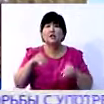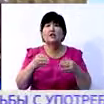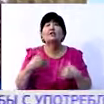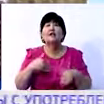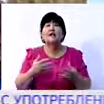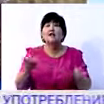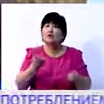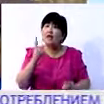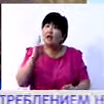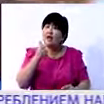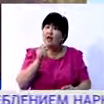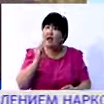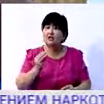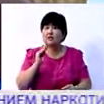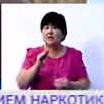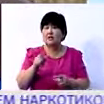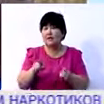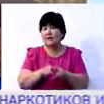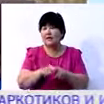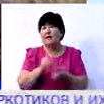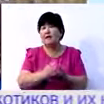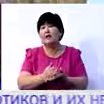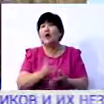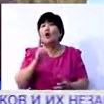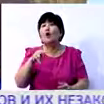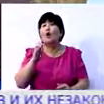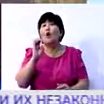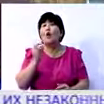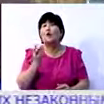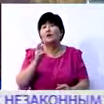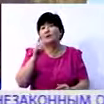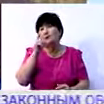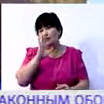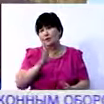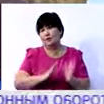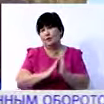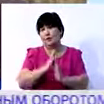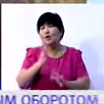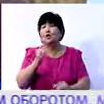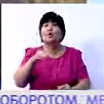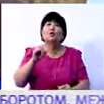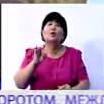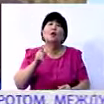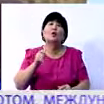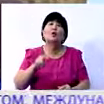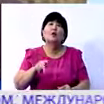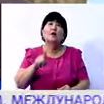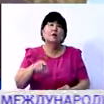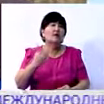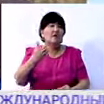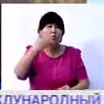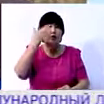что нужно, карагат сажать, особенно в пределах этого. Клен здесь неплохо, клен чистый. И еще турангуль. Про него